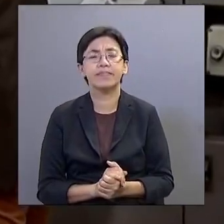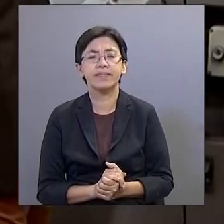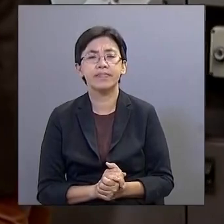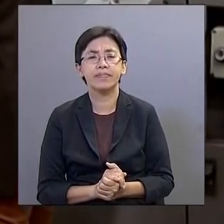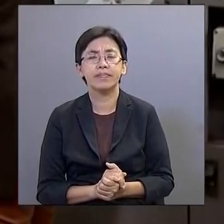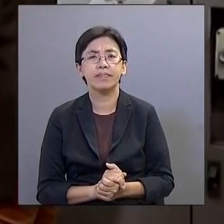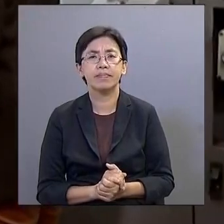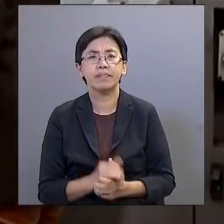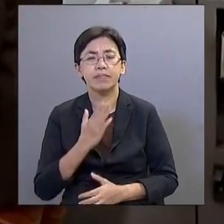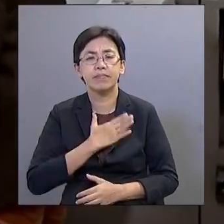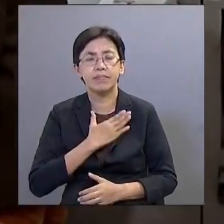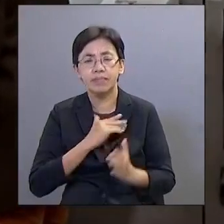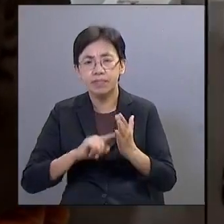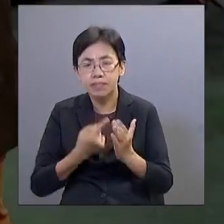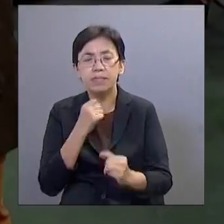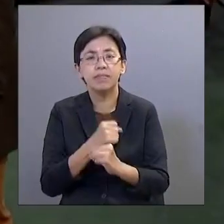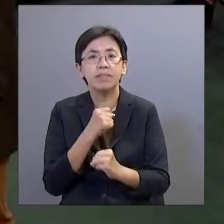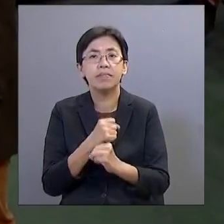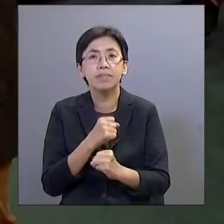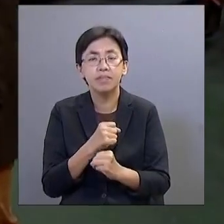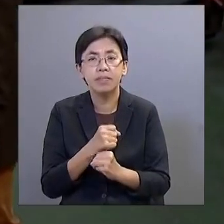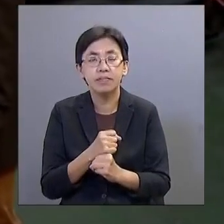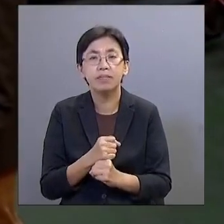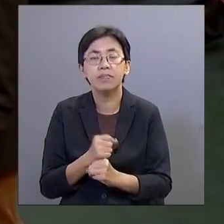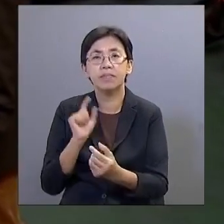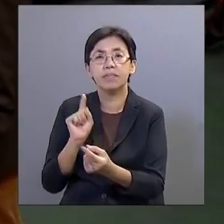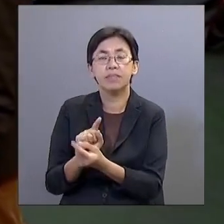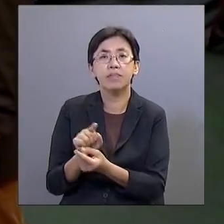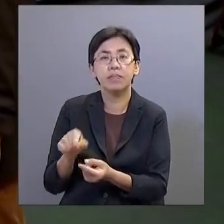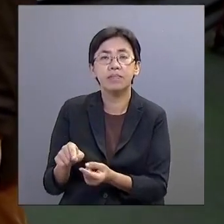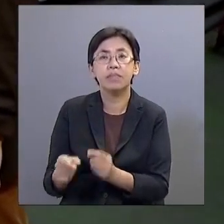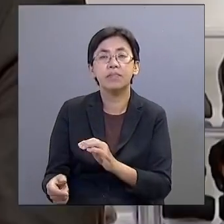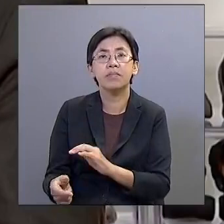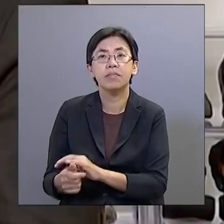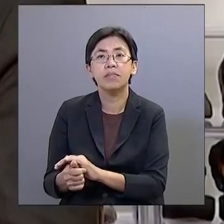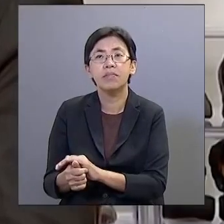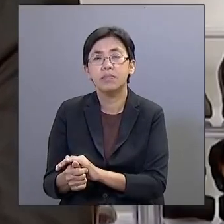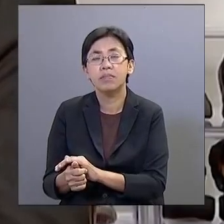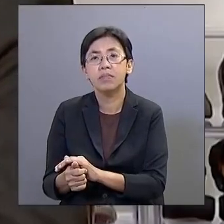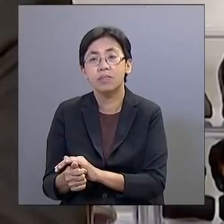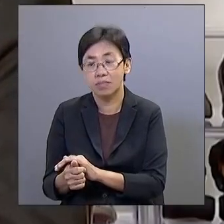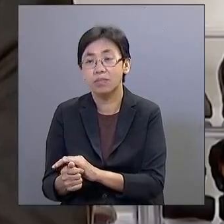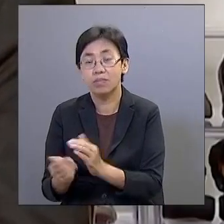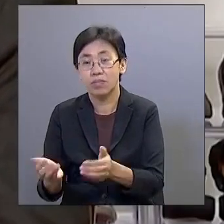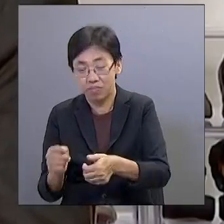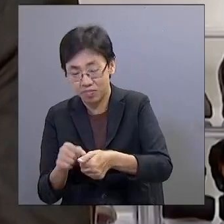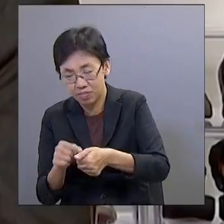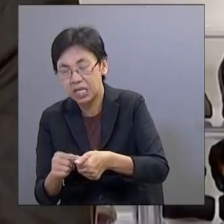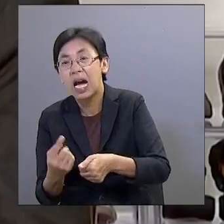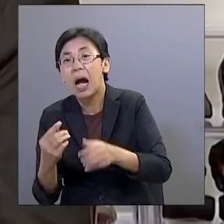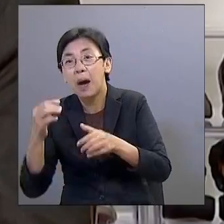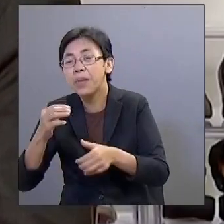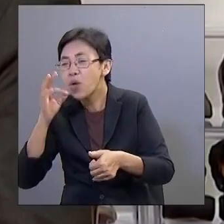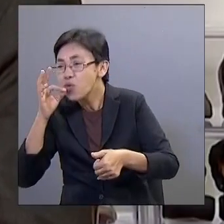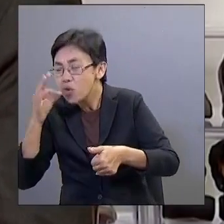ทำให้พี่แบบเริ่มต้นลงมือทำเลยเนี่ยคือพี่ไปเจอรูปเต่าที่โดนหลอดเสียบจมูกพี่ก็เลยรู้สึกว่าเฮ้ยมันต้องมีอะไรบางอย่